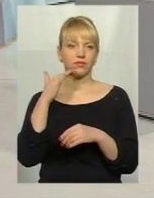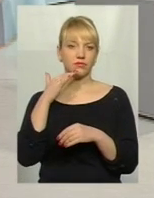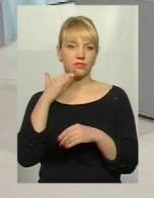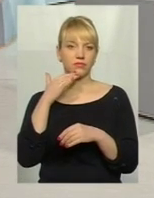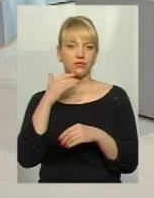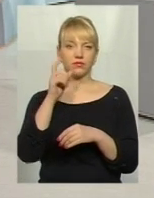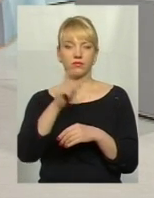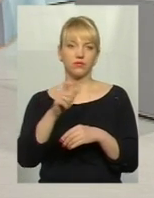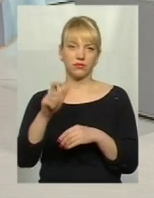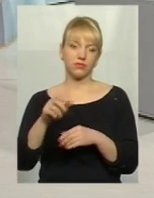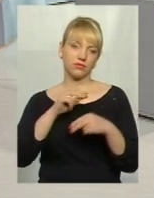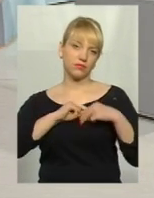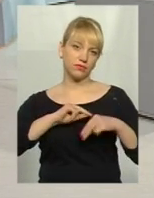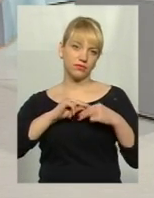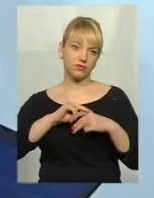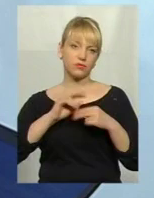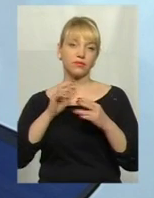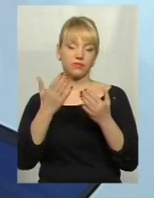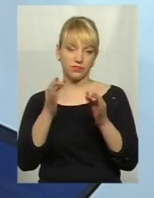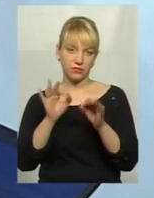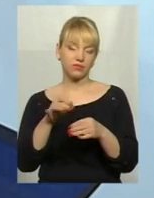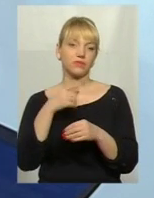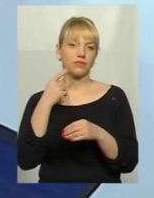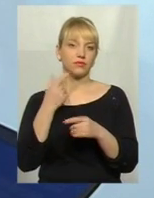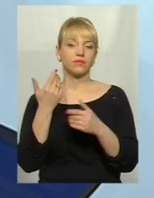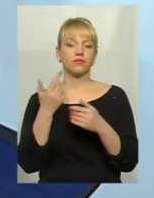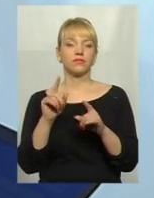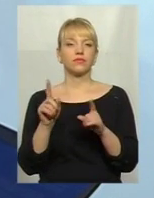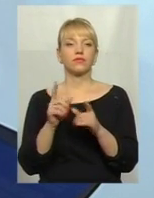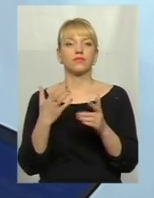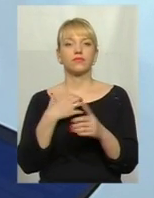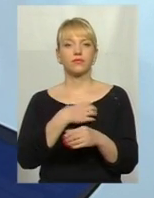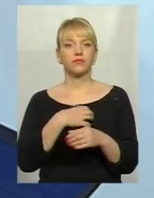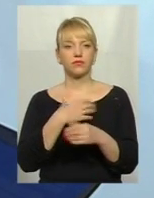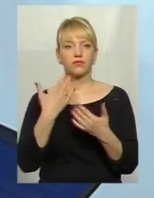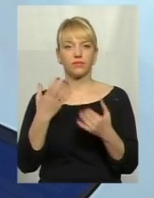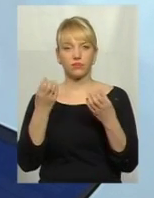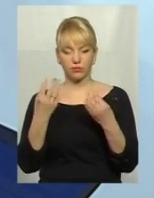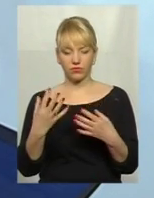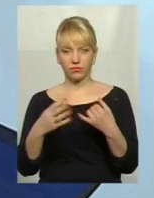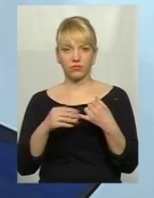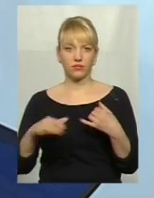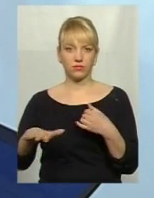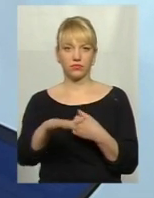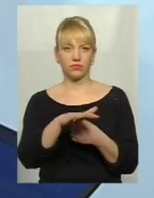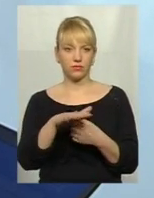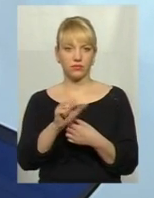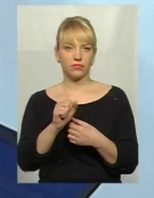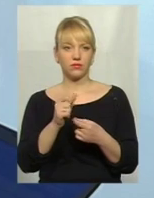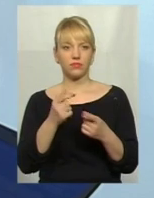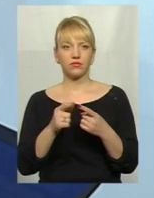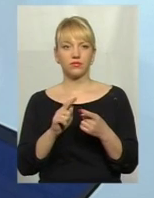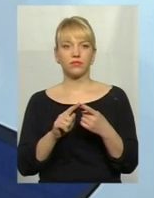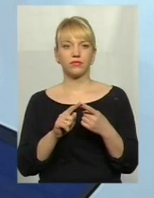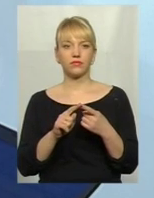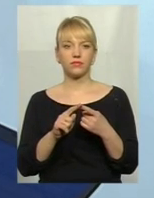людського ресурсу, ви правильно говорите, для яких важливо тільки сама наявність земельного ресурсу. А тягнучи це не